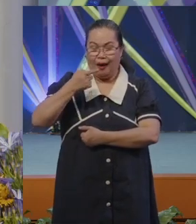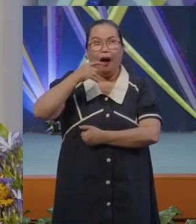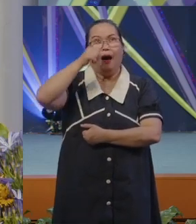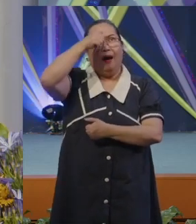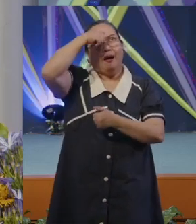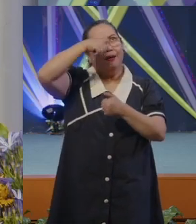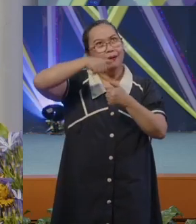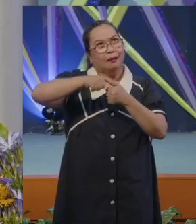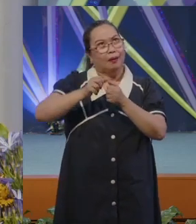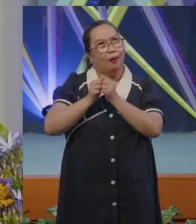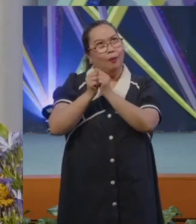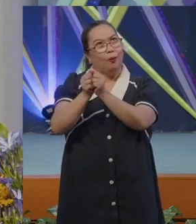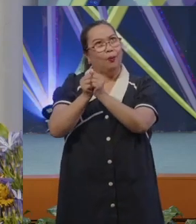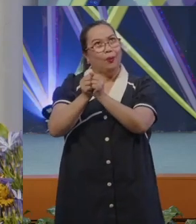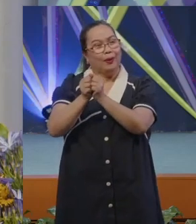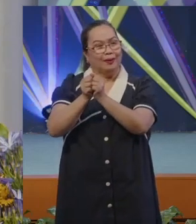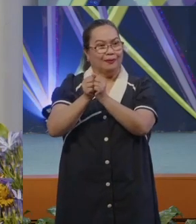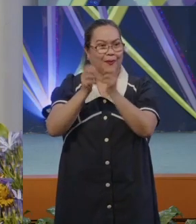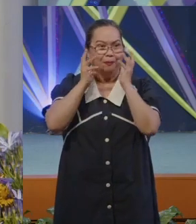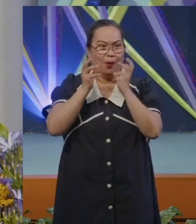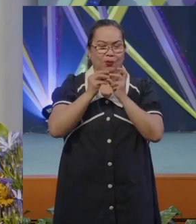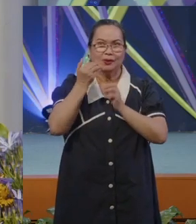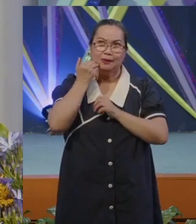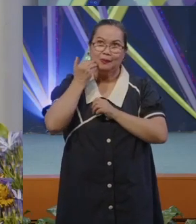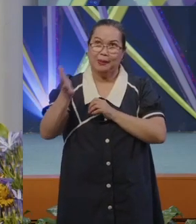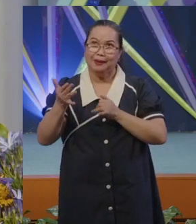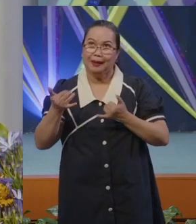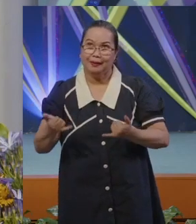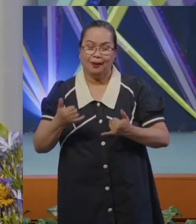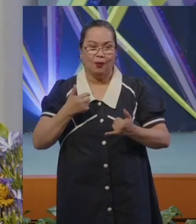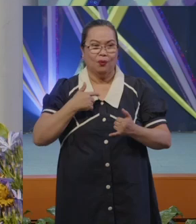but I was with him, so I will be with you.